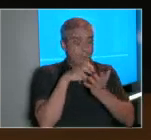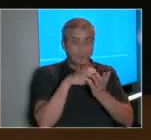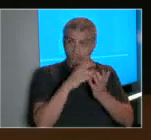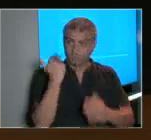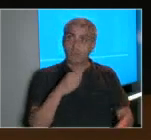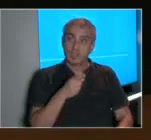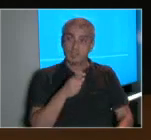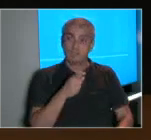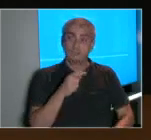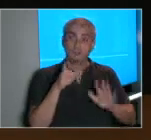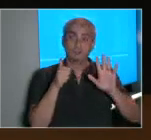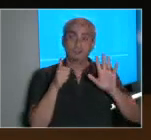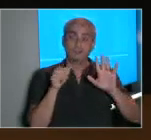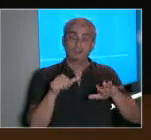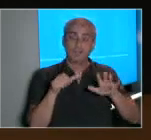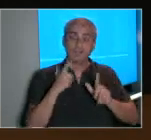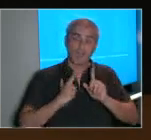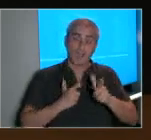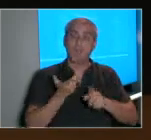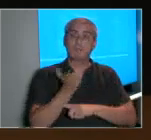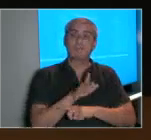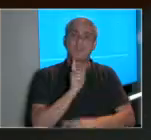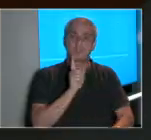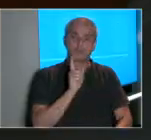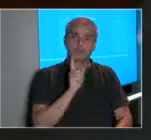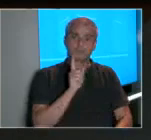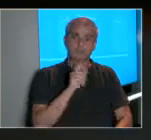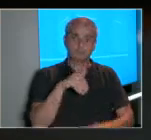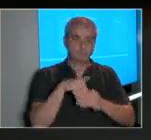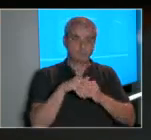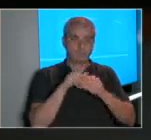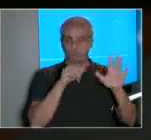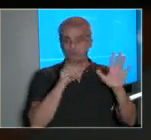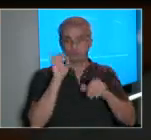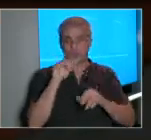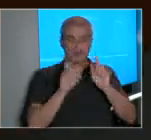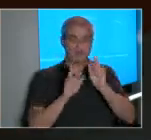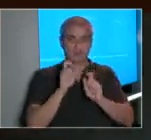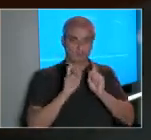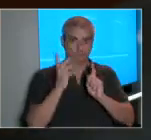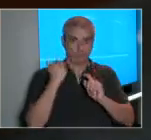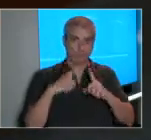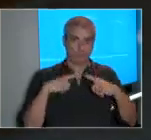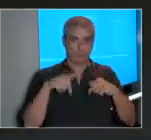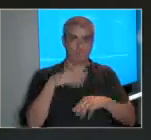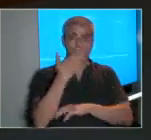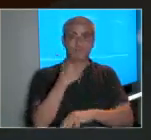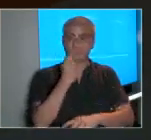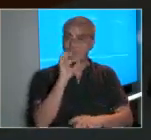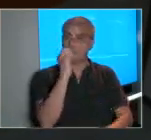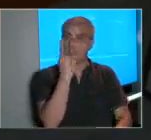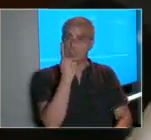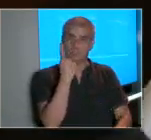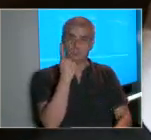שהיה אז. 6,000 לוחמים נהרגו מתוך 600,000 איש שהיו אז במדינת ישראל.